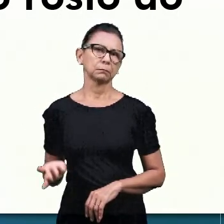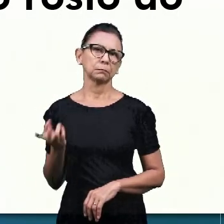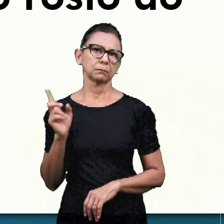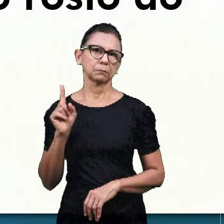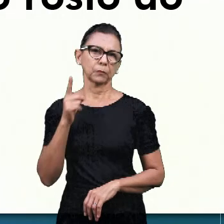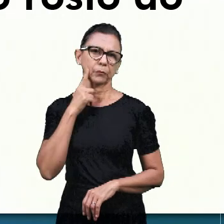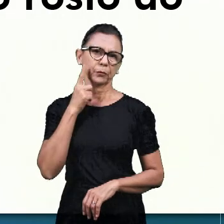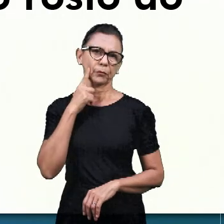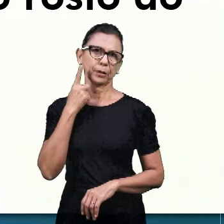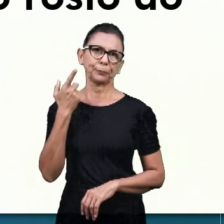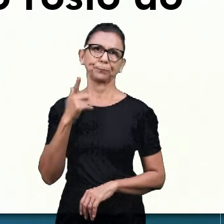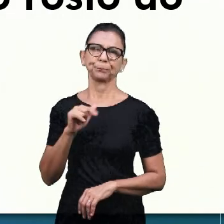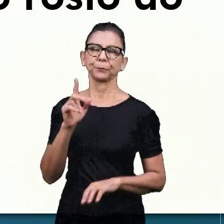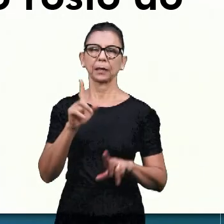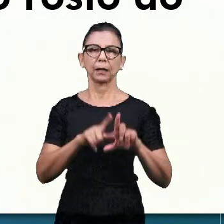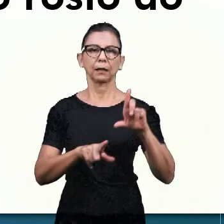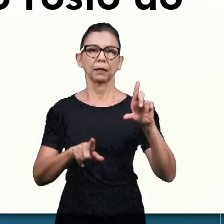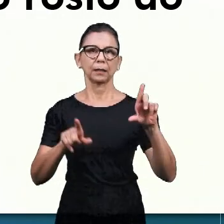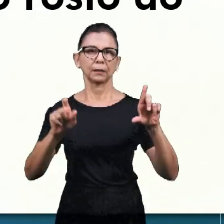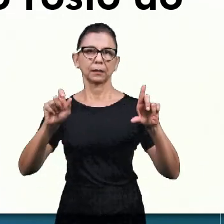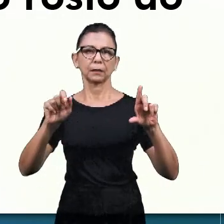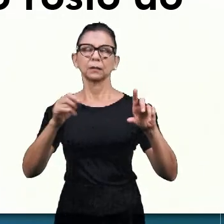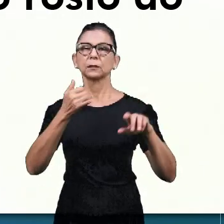Lettre A. Pourquoi